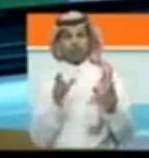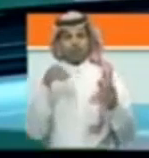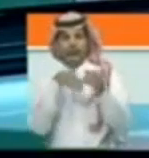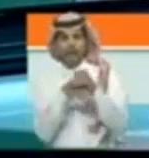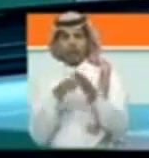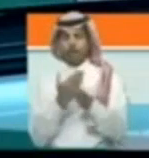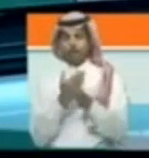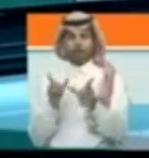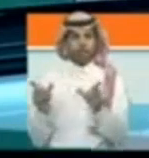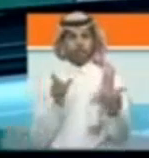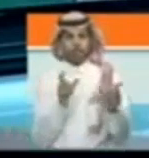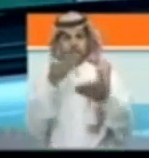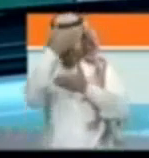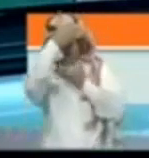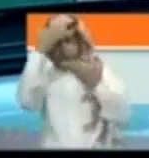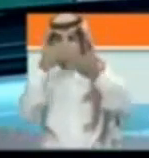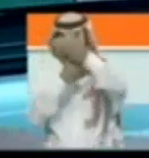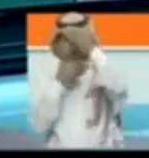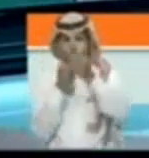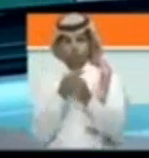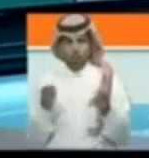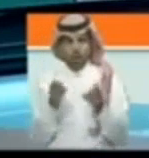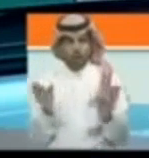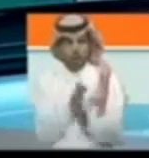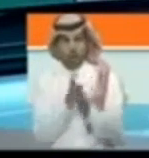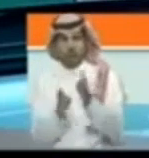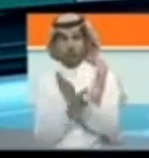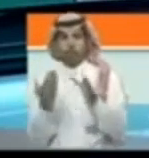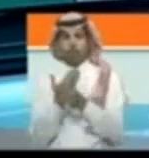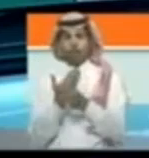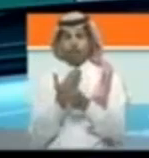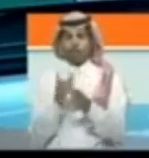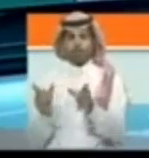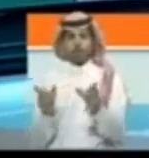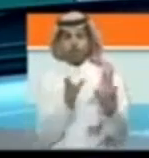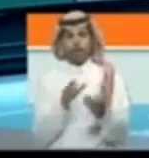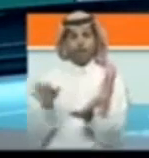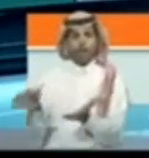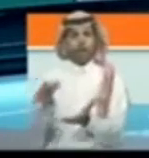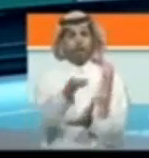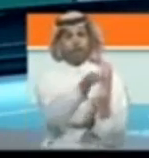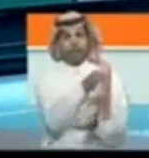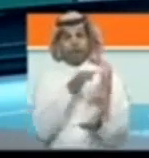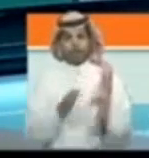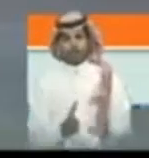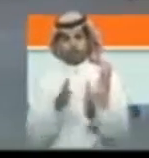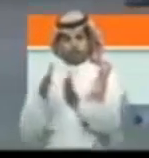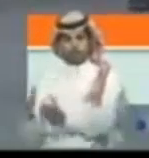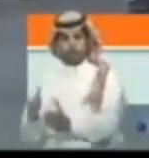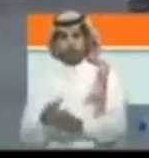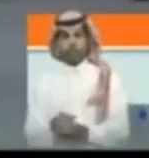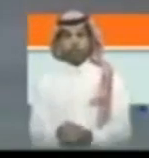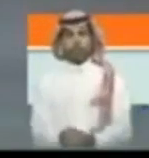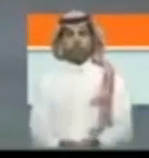في التصدي للعناصر الإرهابية والإمكانات التي تمتلكها لأداء مهامها في أي مكان وزمان.